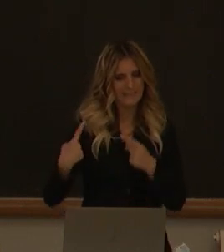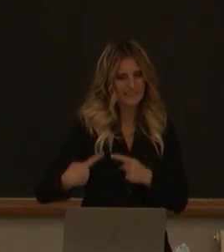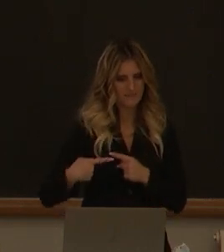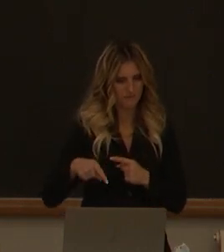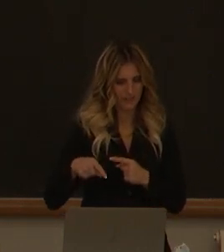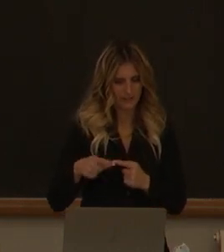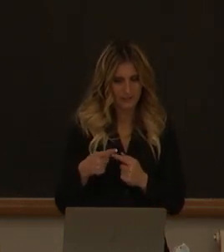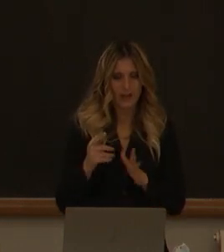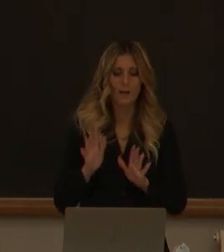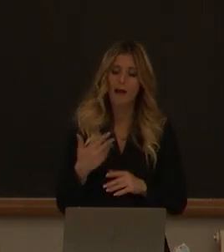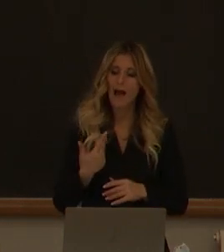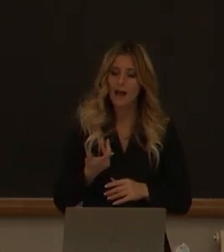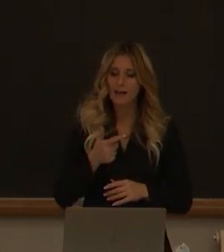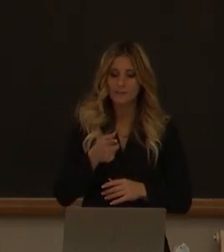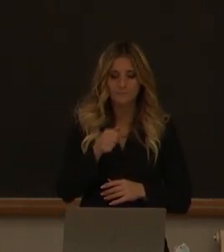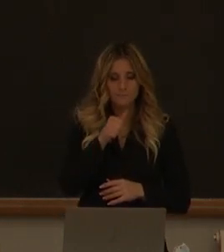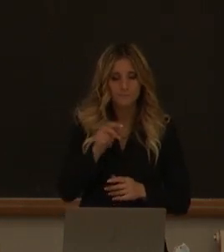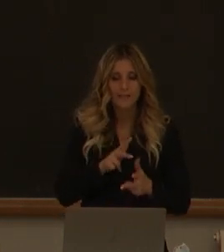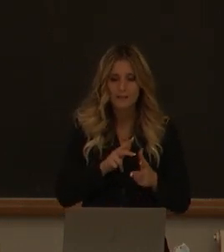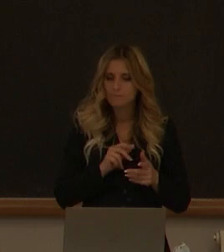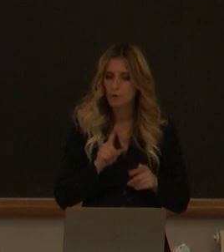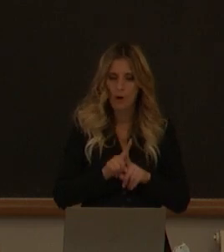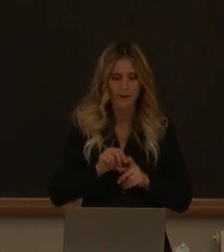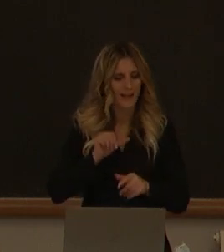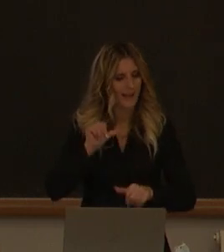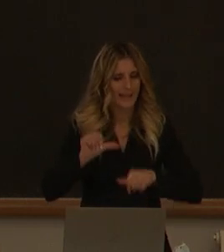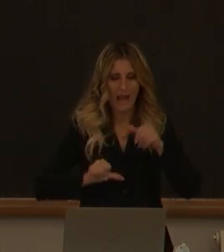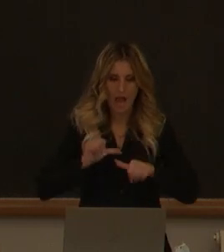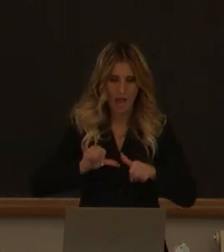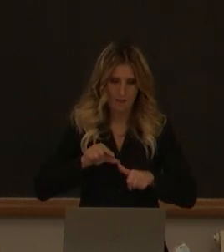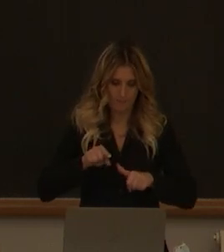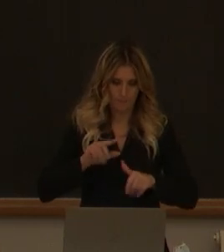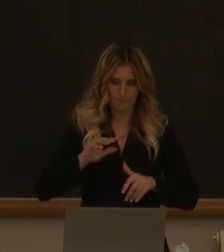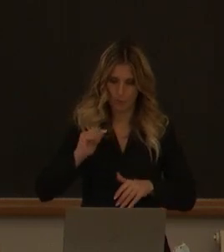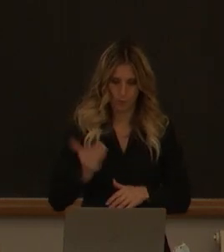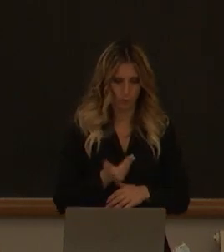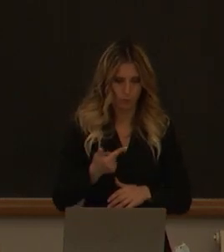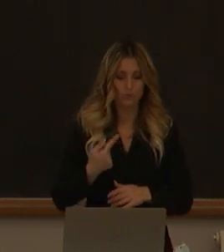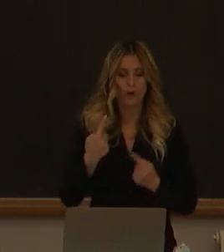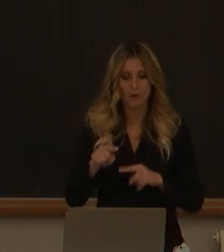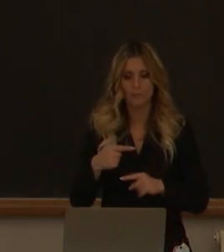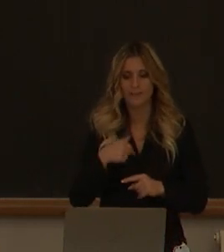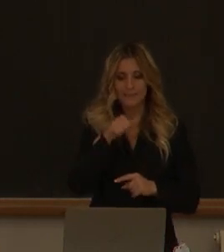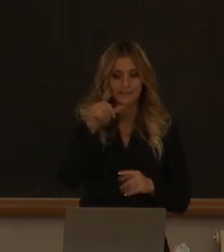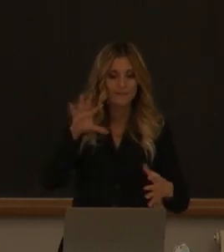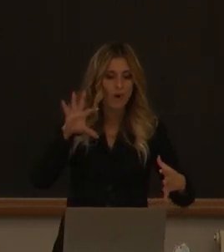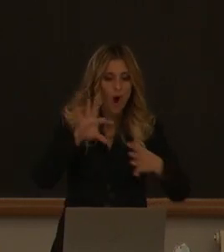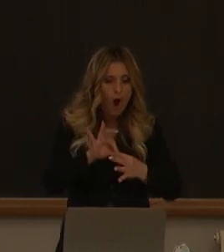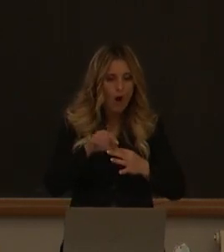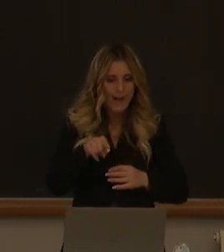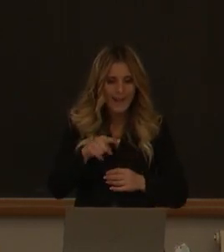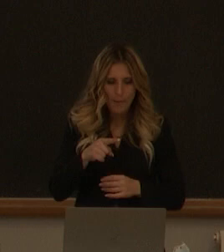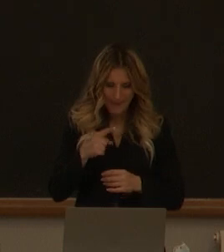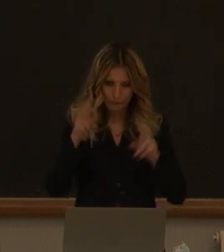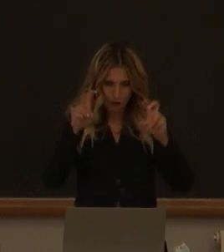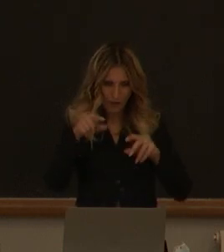ma porta a un cambio di paradigma, e questo poi mi permetterà anche di collegarmi un po' con il tema delle professioni e